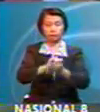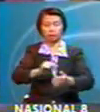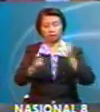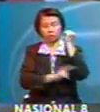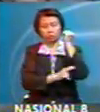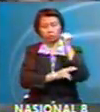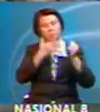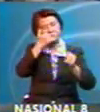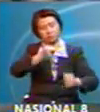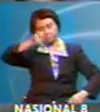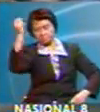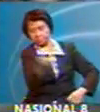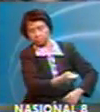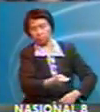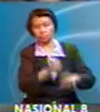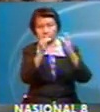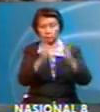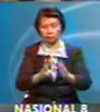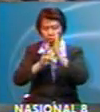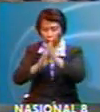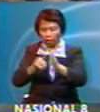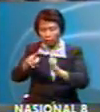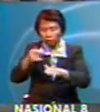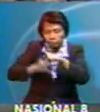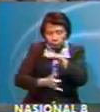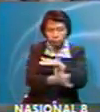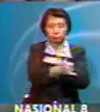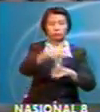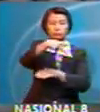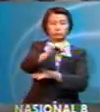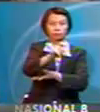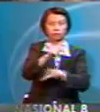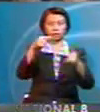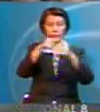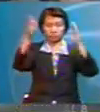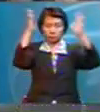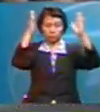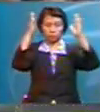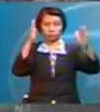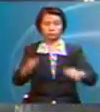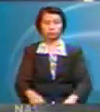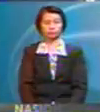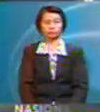hukuman sebatan perlu dikenakan terhadap ejen yang menyeludup masuk parti ke negara ini.